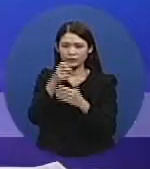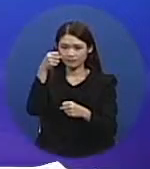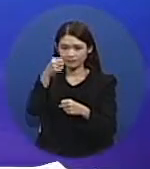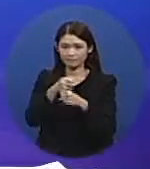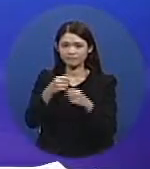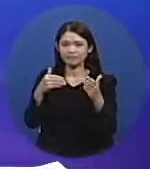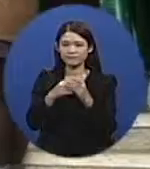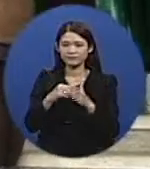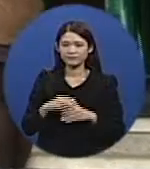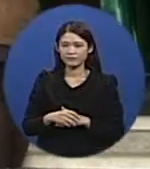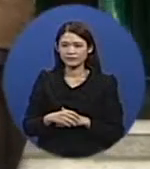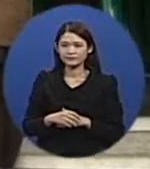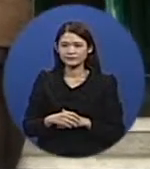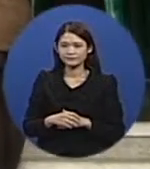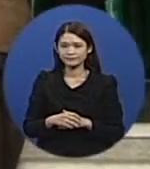기자입니다.